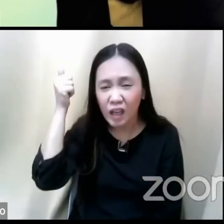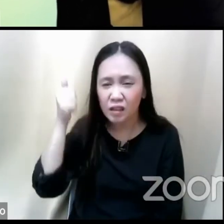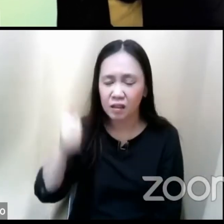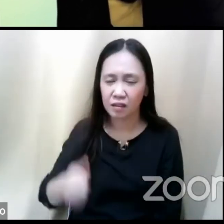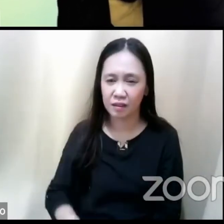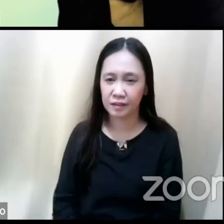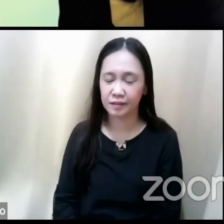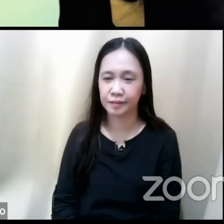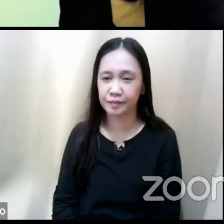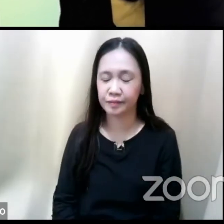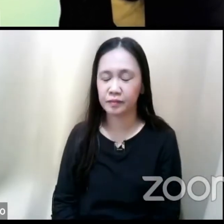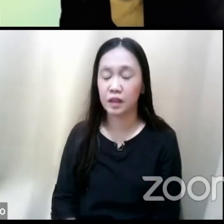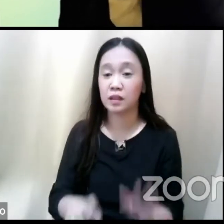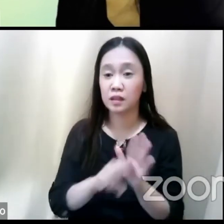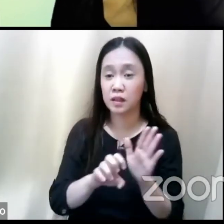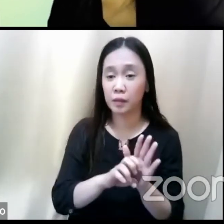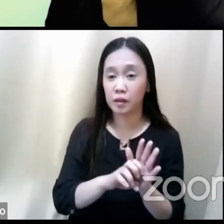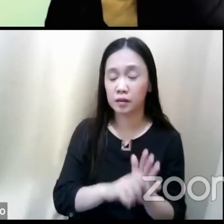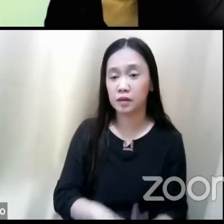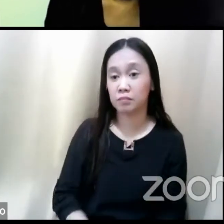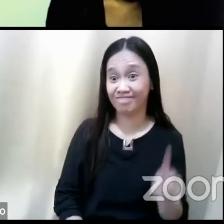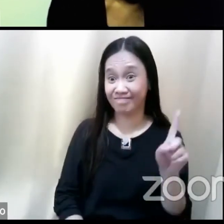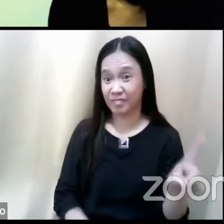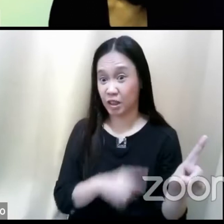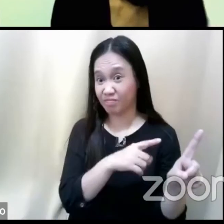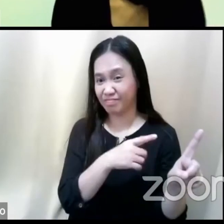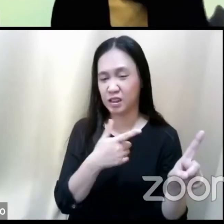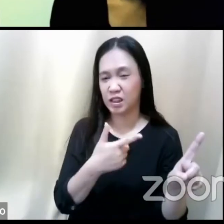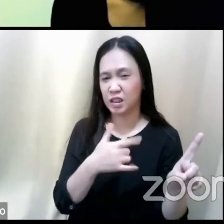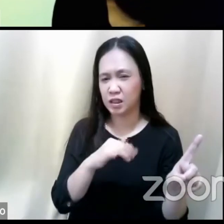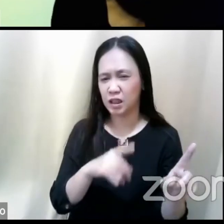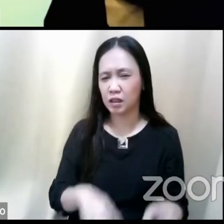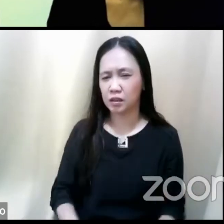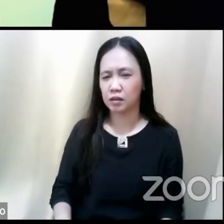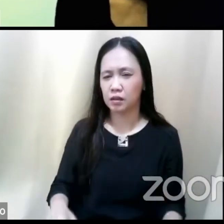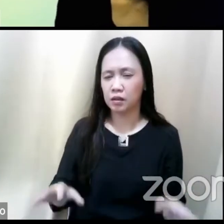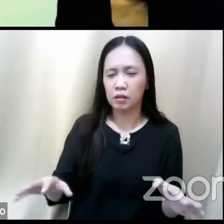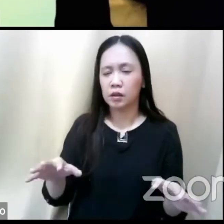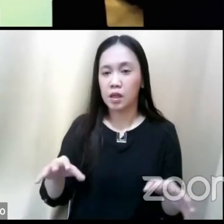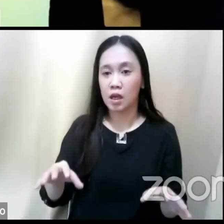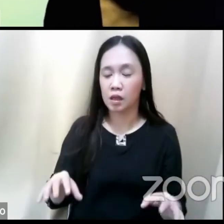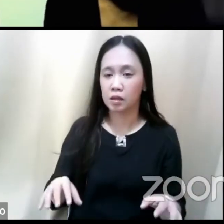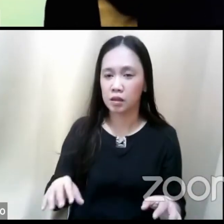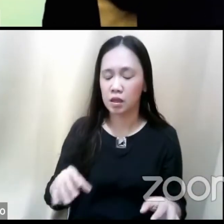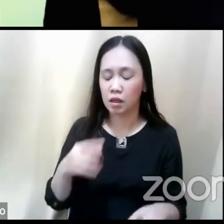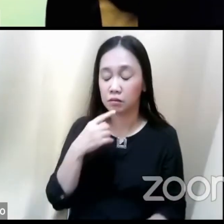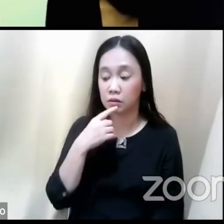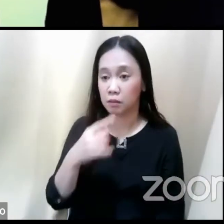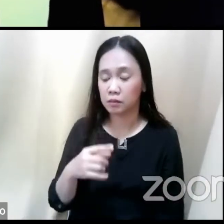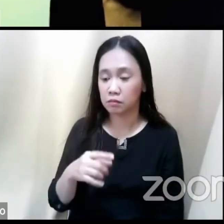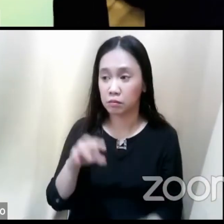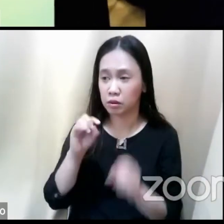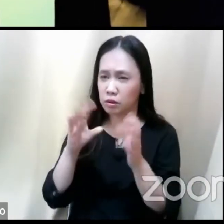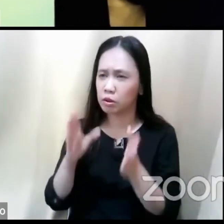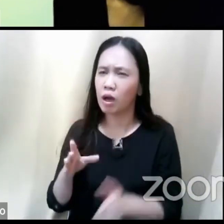yun siya. Halimbawa si Jinji, no, kung merong kung may seizure si Jinji, sinabi ang kanina ni Teacher Mark, ano ang